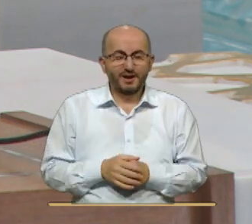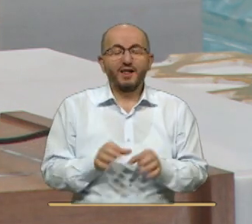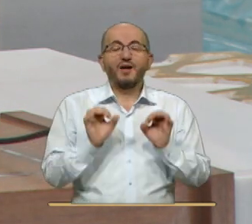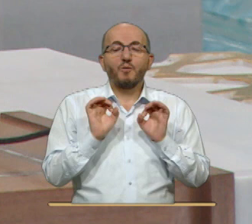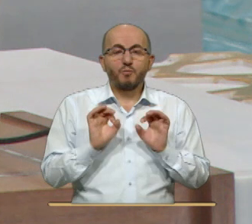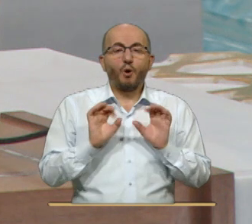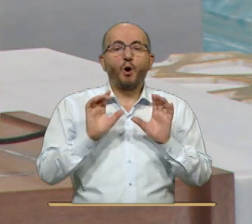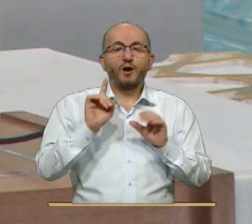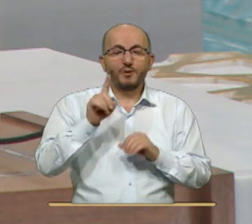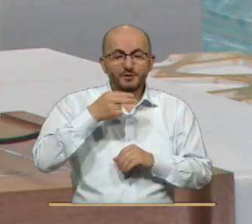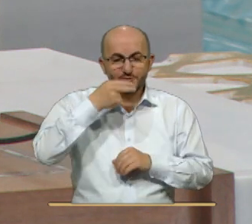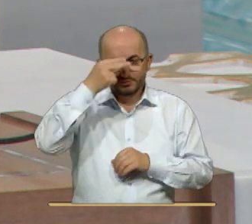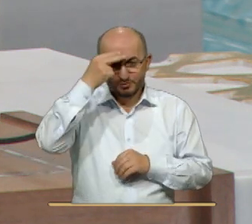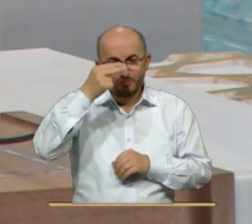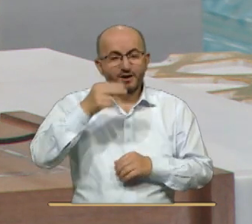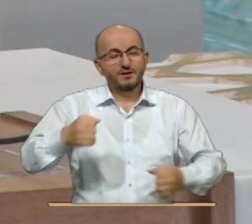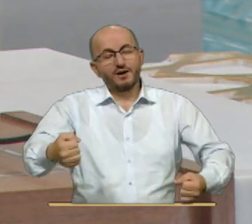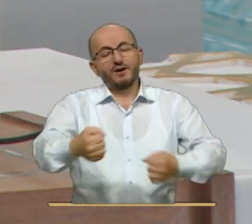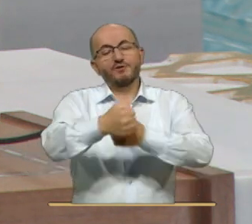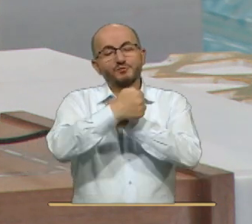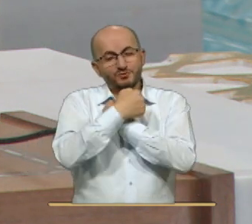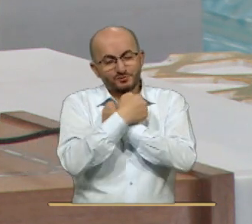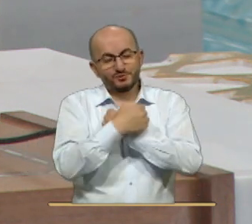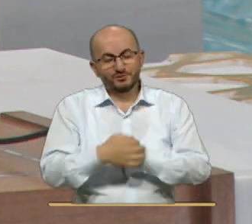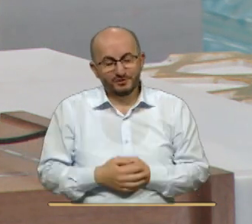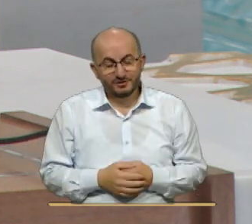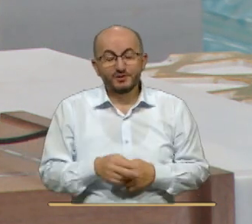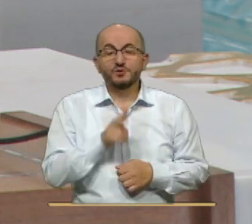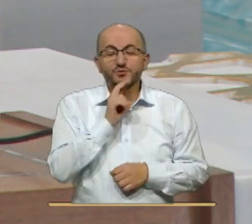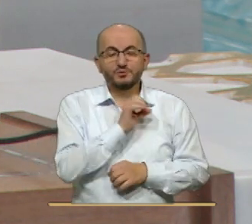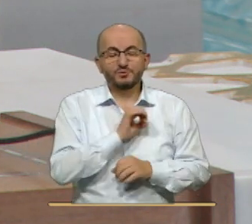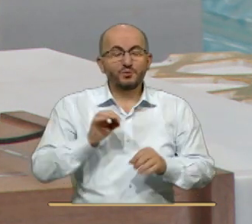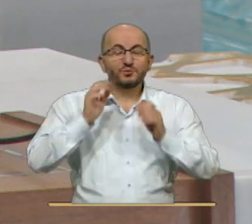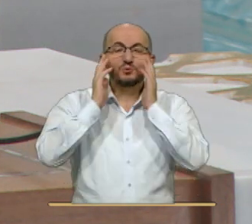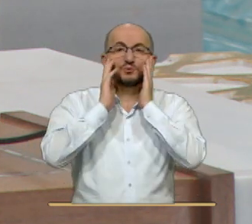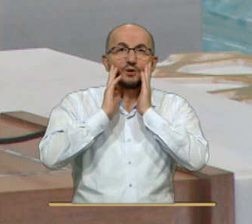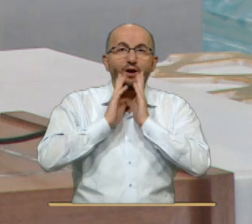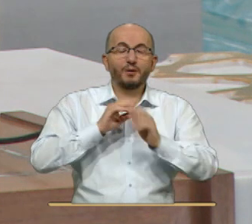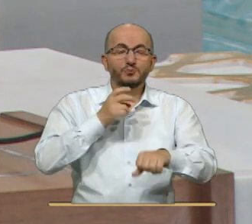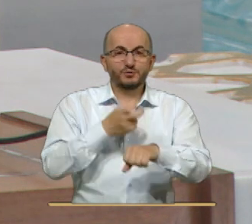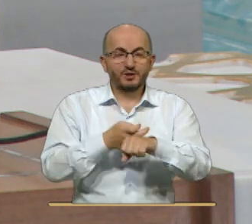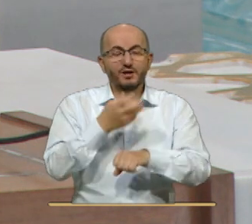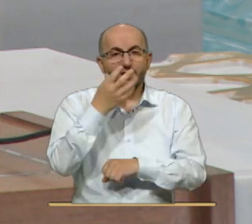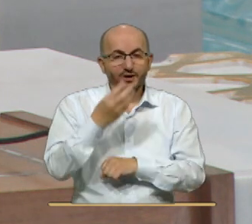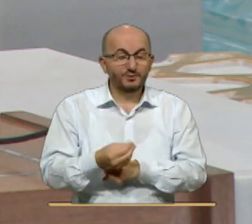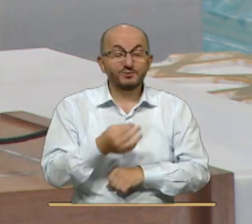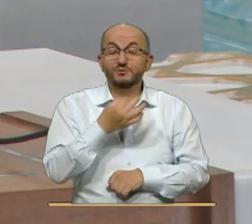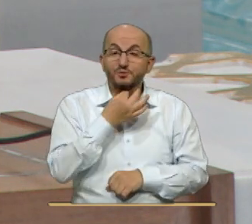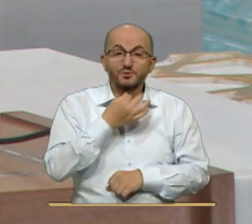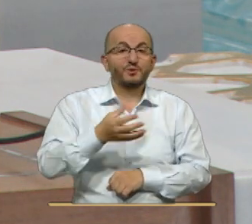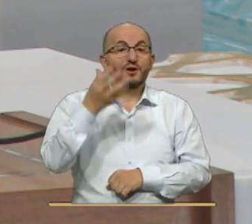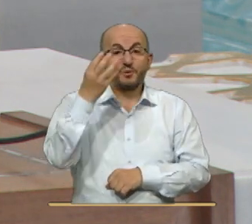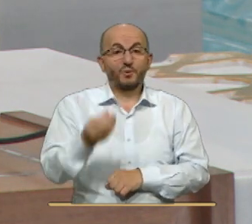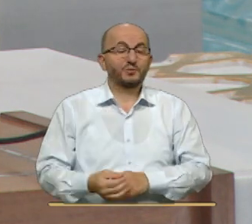bir cuma gününe kavuşturdu. Sonsuz hamdü senalar olsun, şükürler olsun.